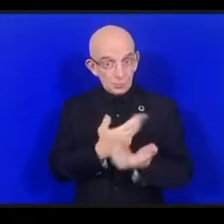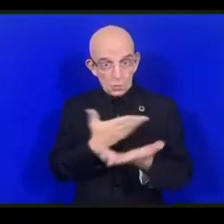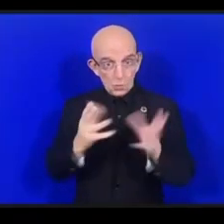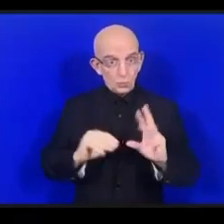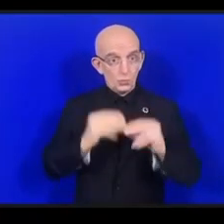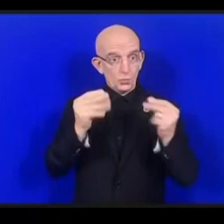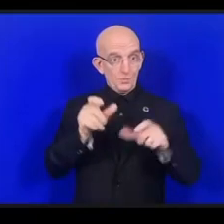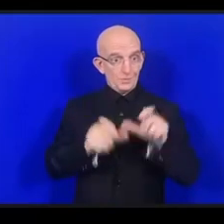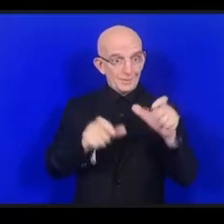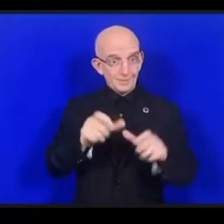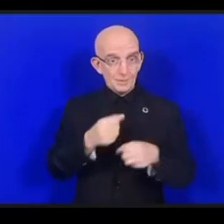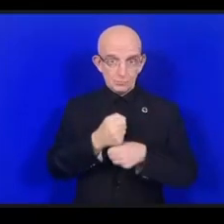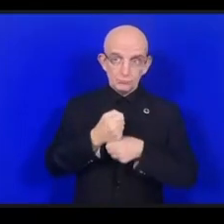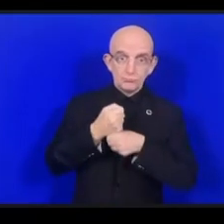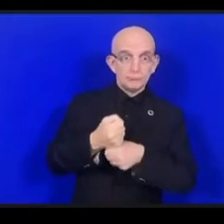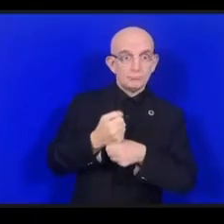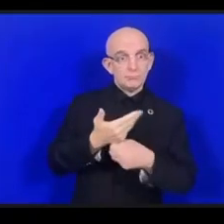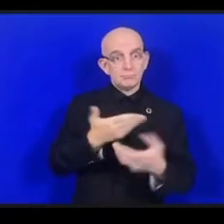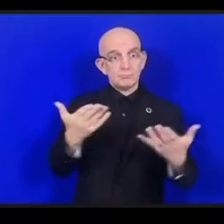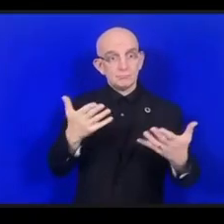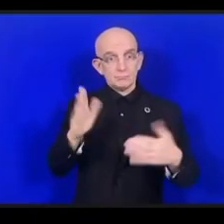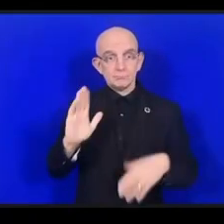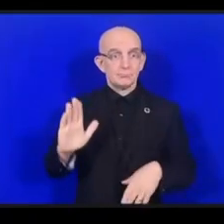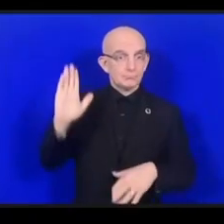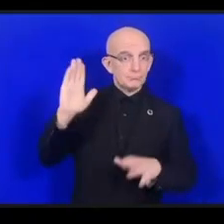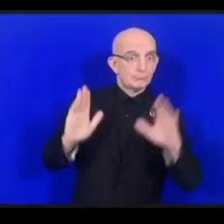在社区中发出我们的声音。